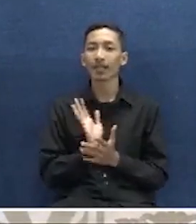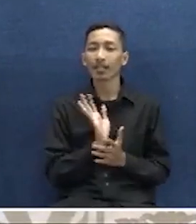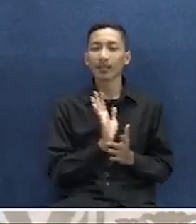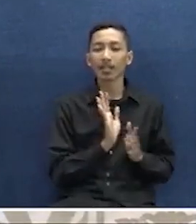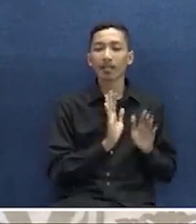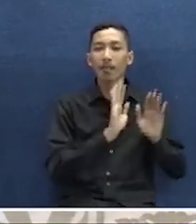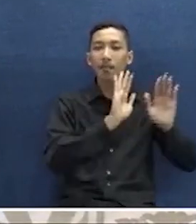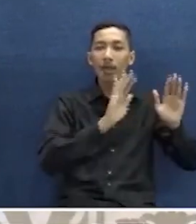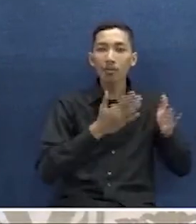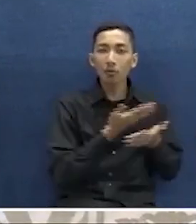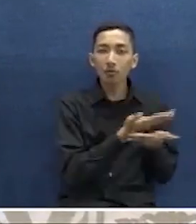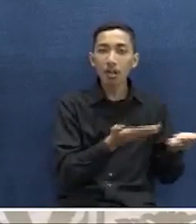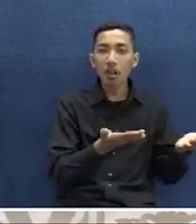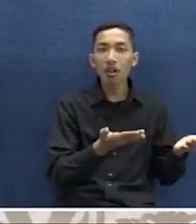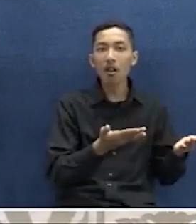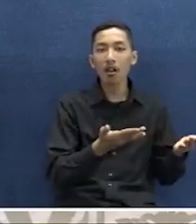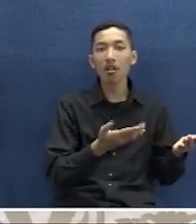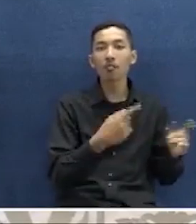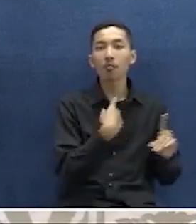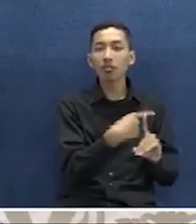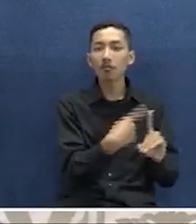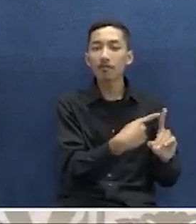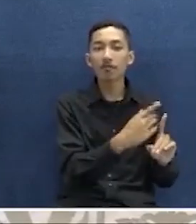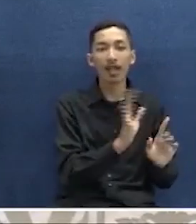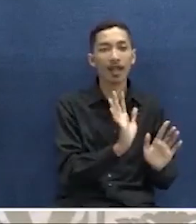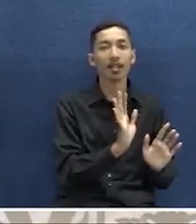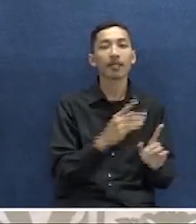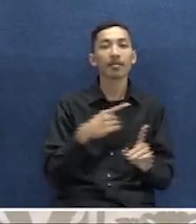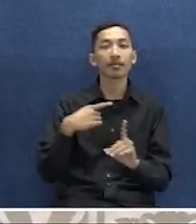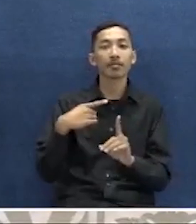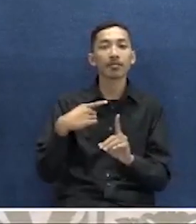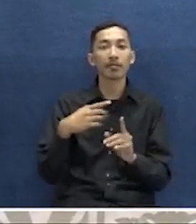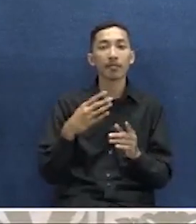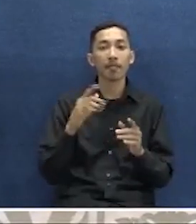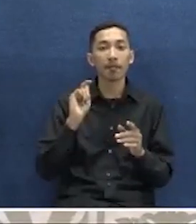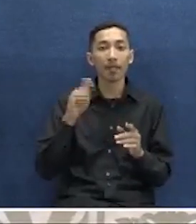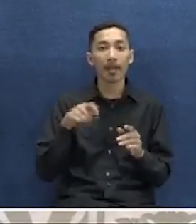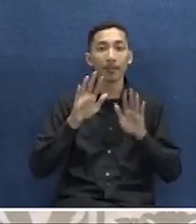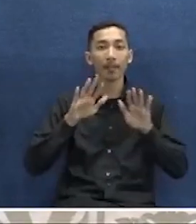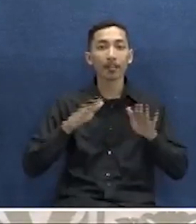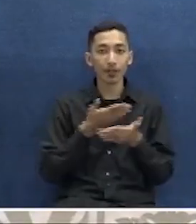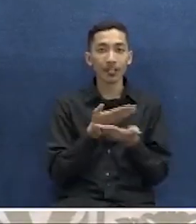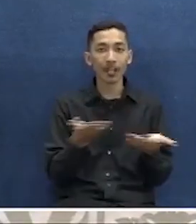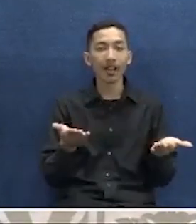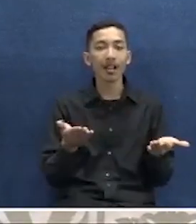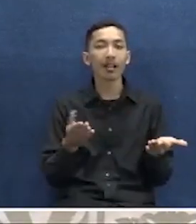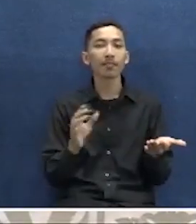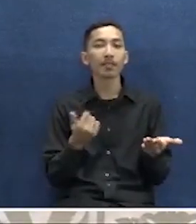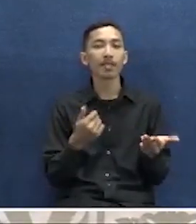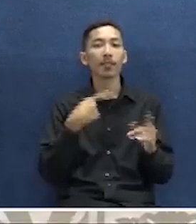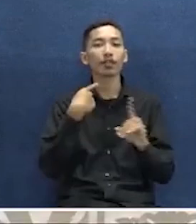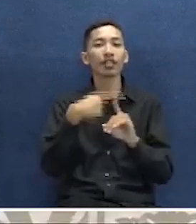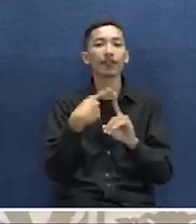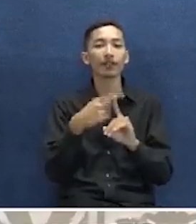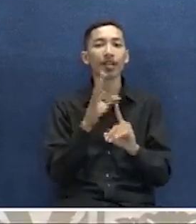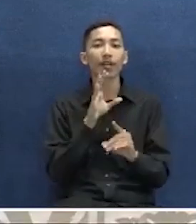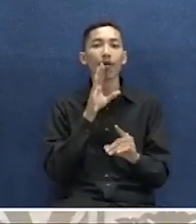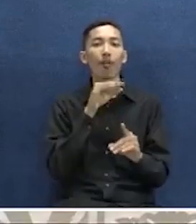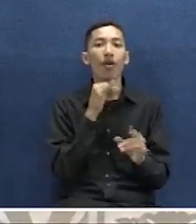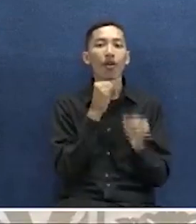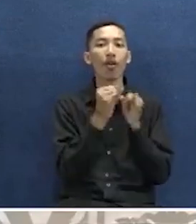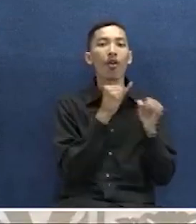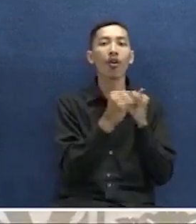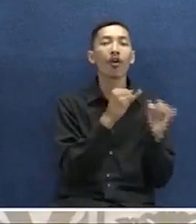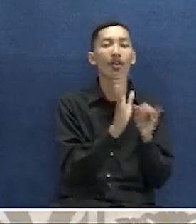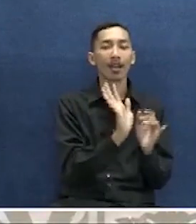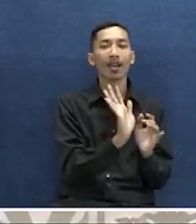media sosial tapi aku pengen juga orang-orang menggunakan dunia media sosial dengan baik dan benar bukan cuma soal perkara ngomongin orang tapi aku